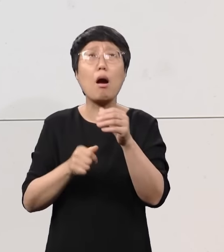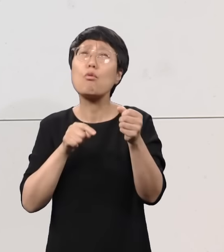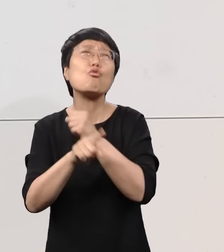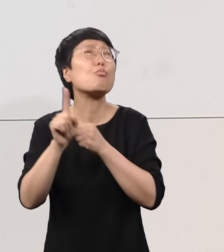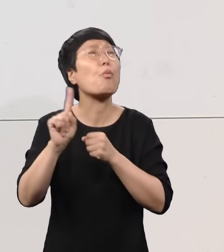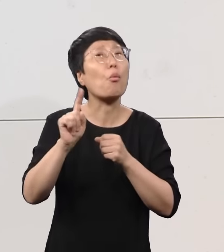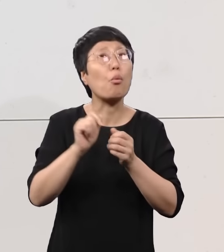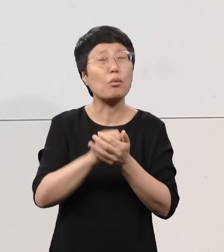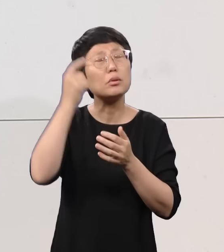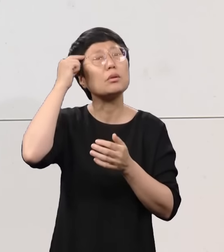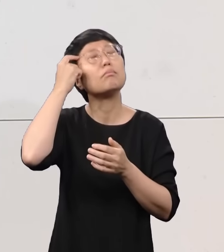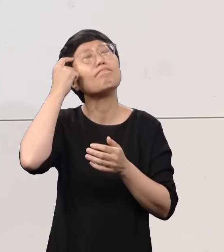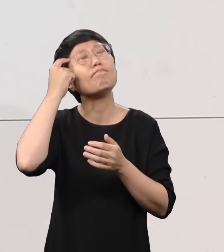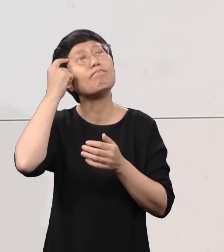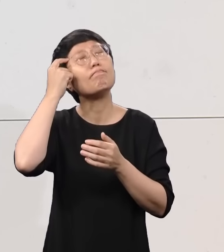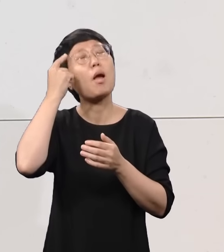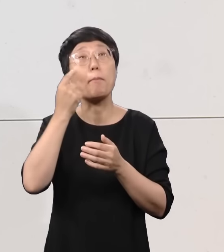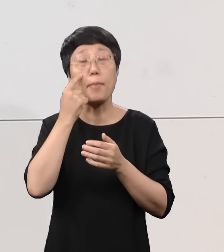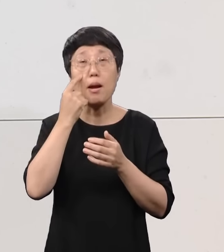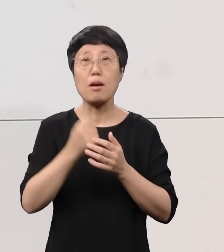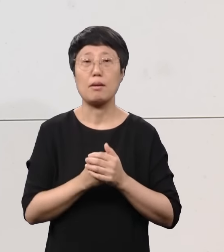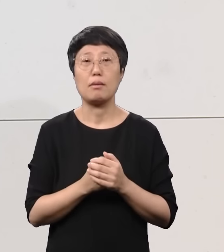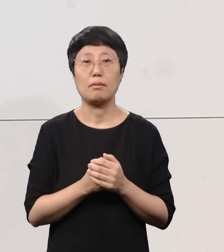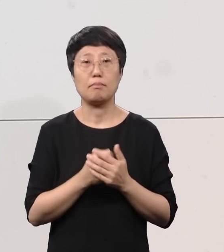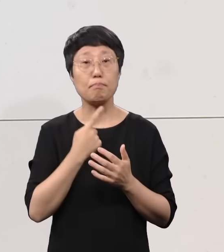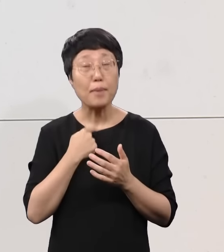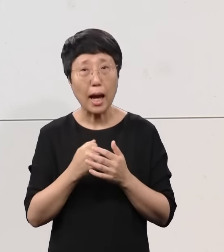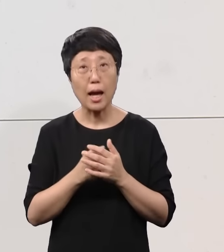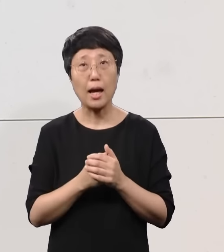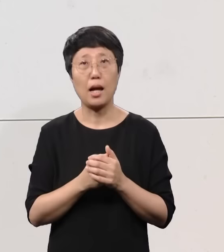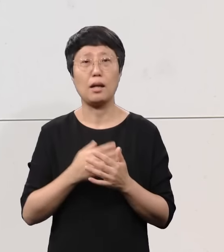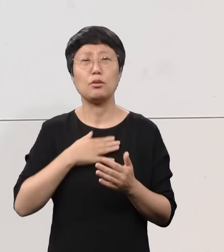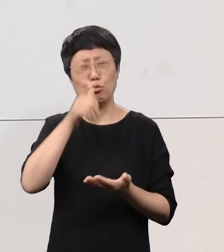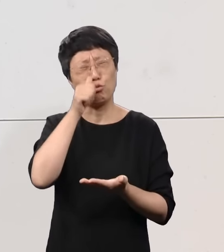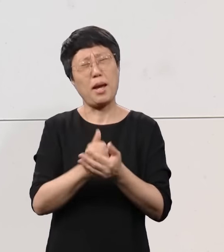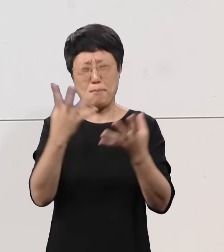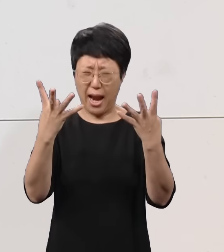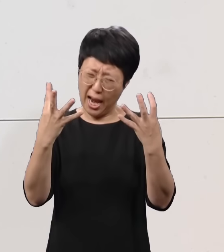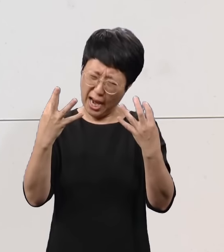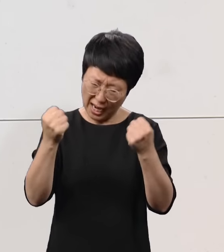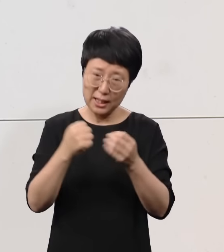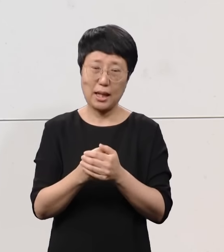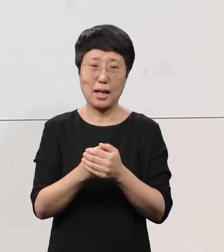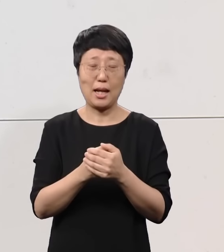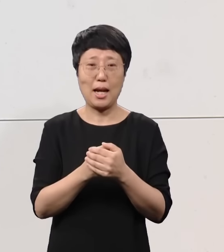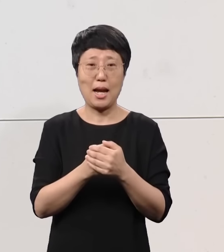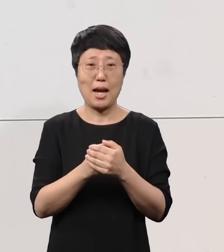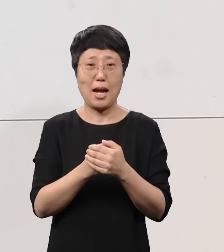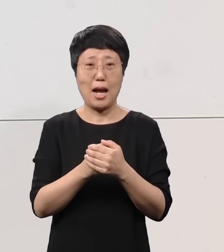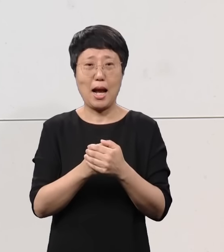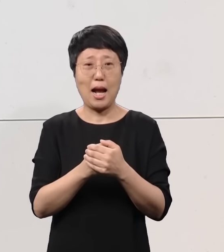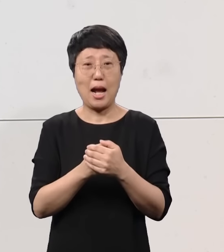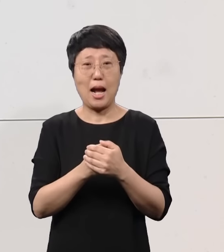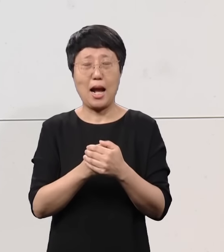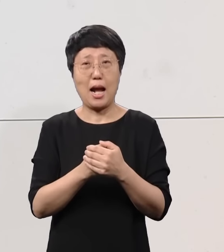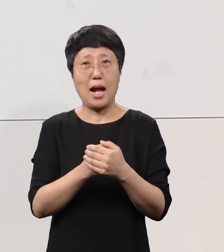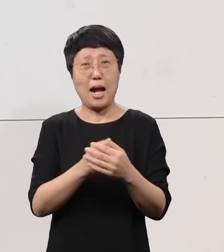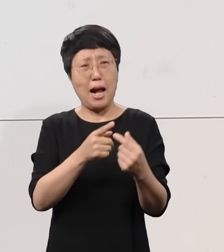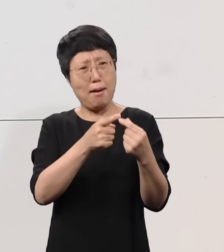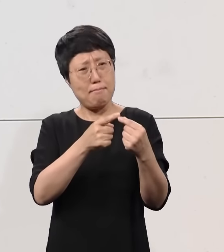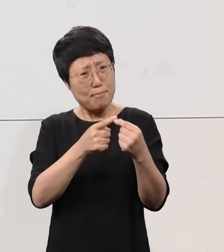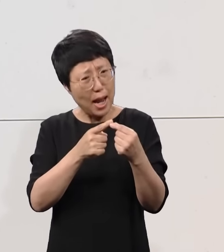생각을 해본 적이 있습니다 저는 많은 제가 있습니다마는 굳이 한가지 제일 큰이